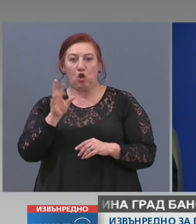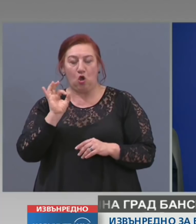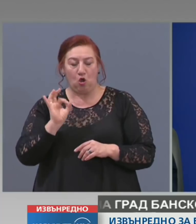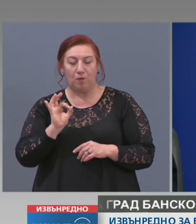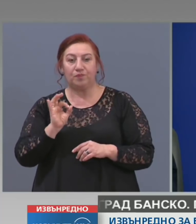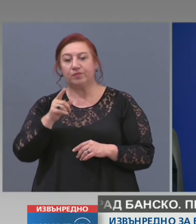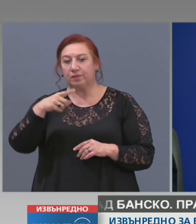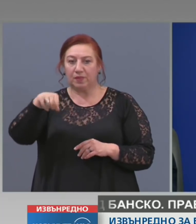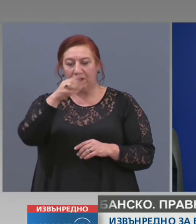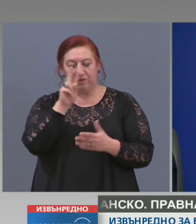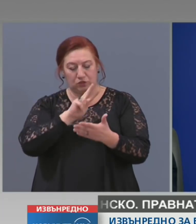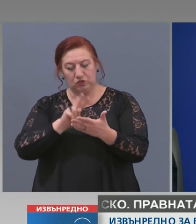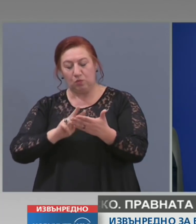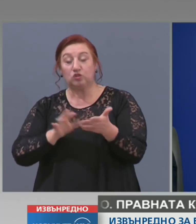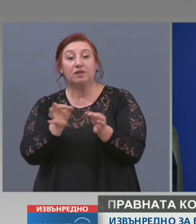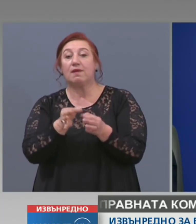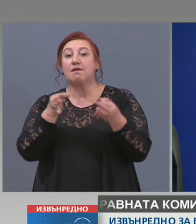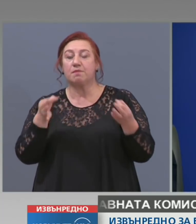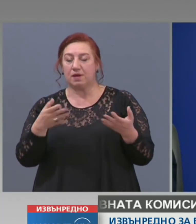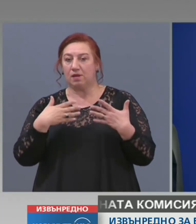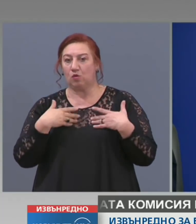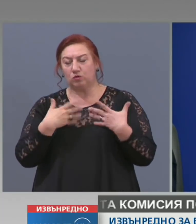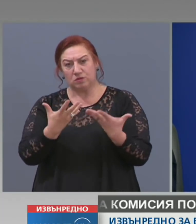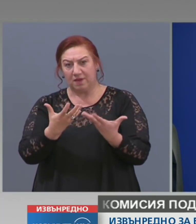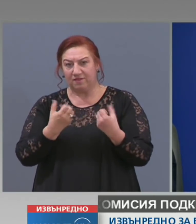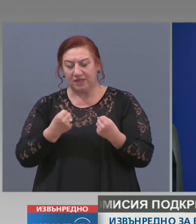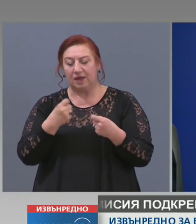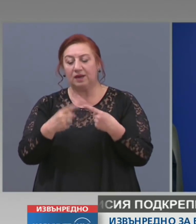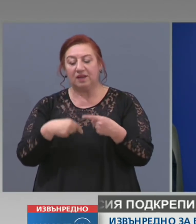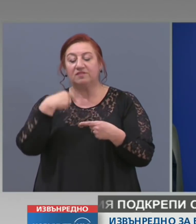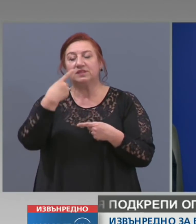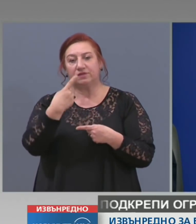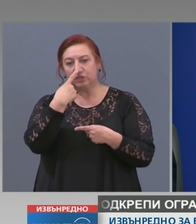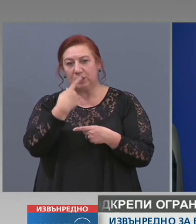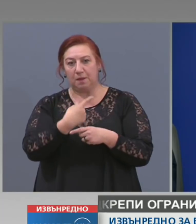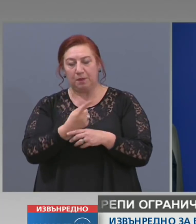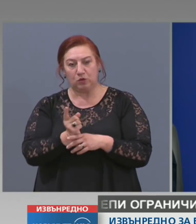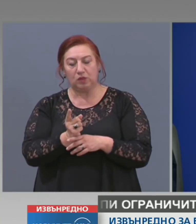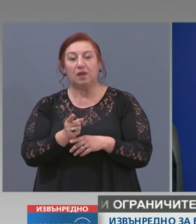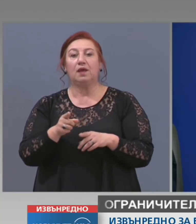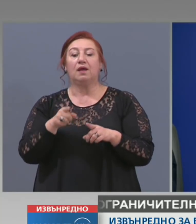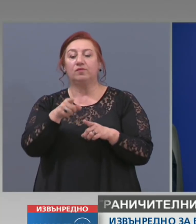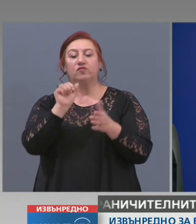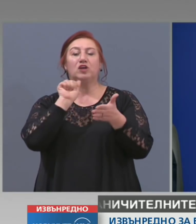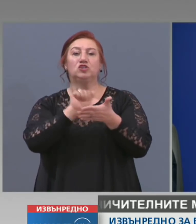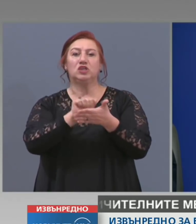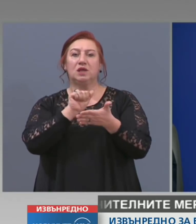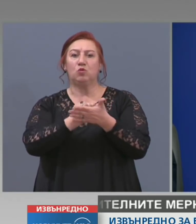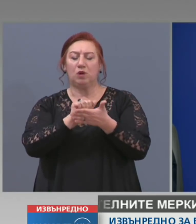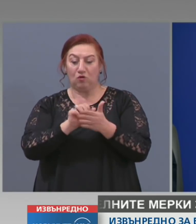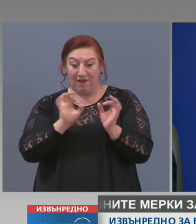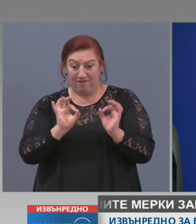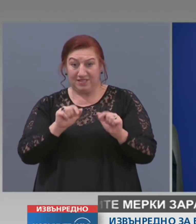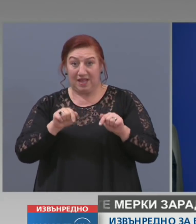Вие ще се запознаете с мерките в следващите минути, като тя се публикува всеки